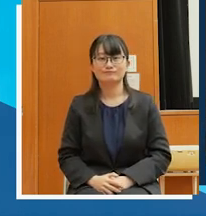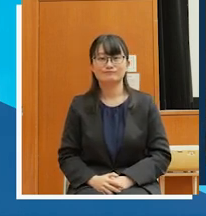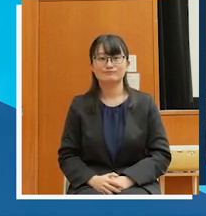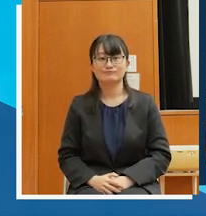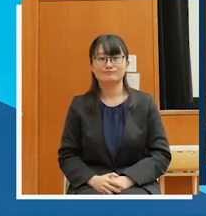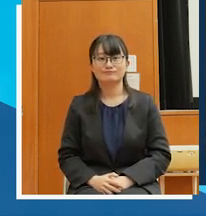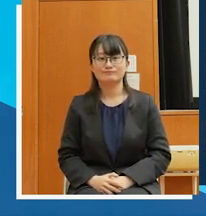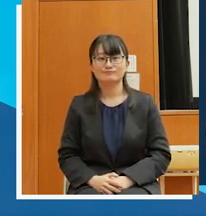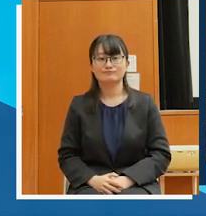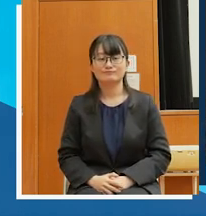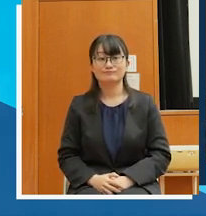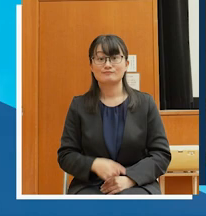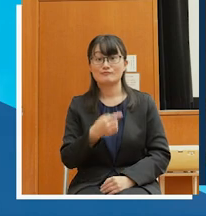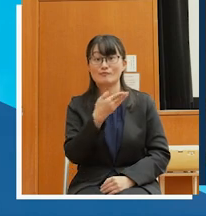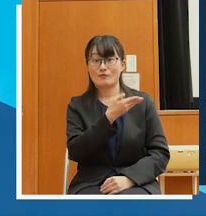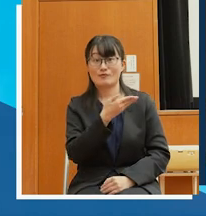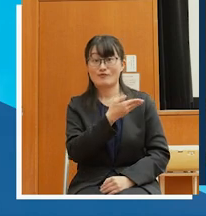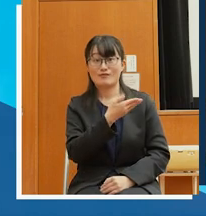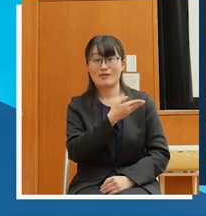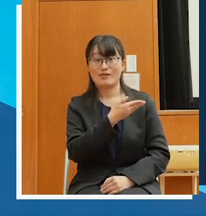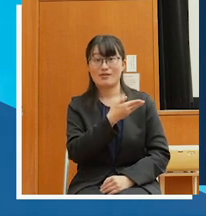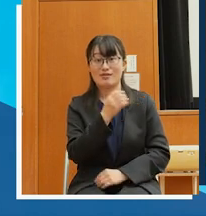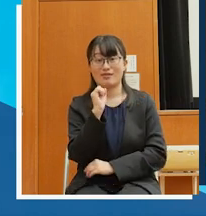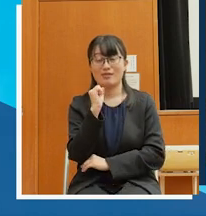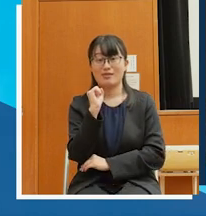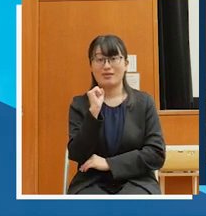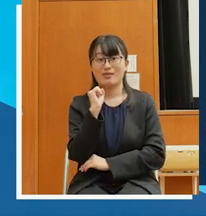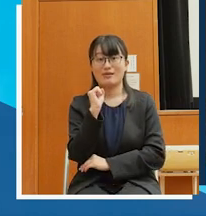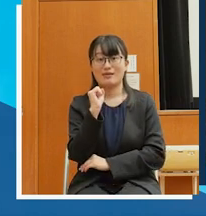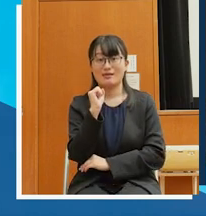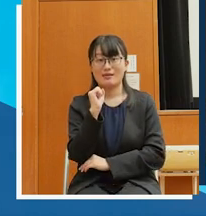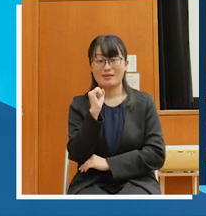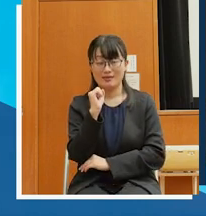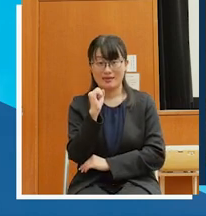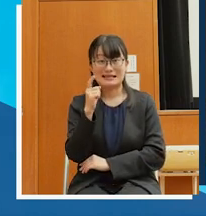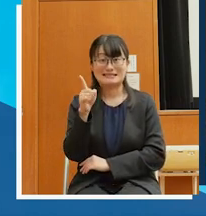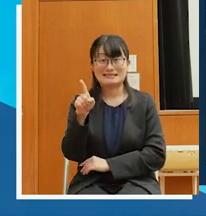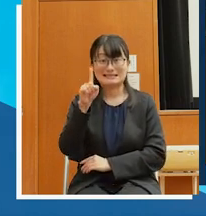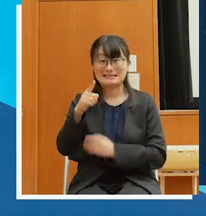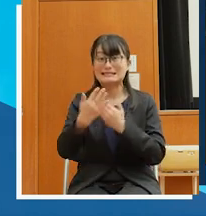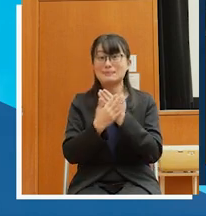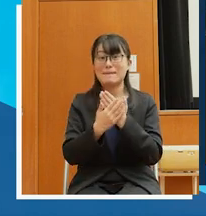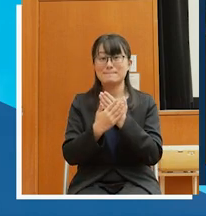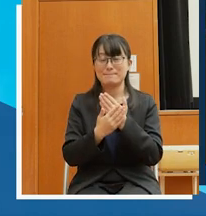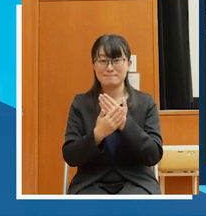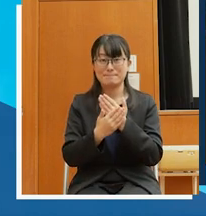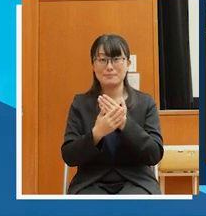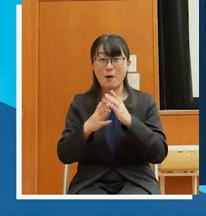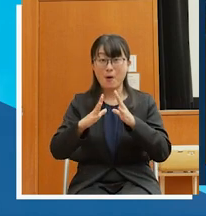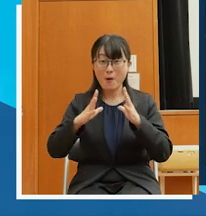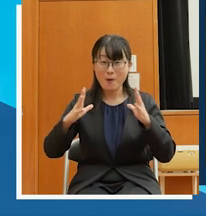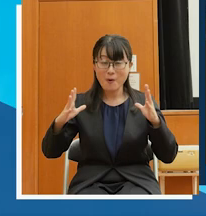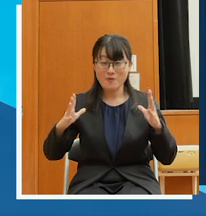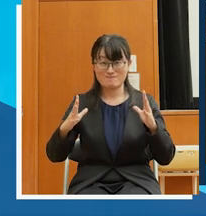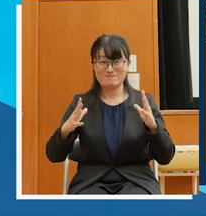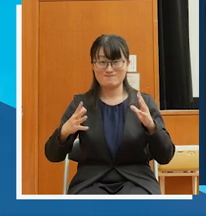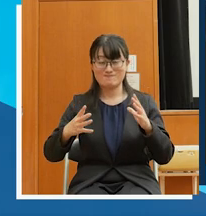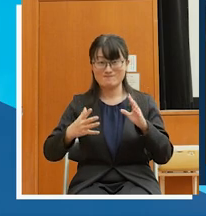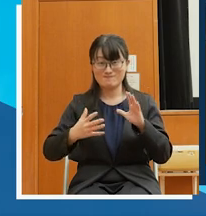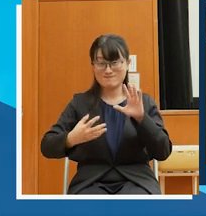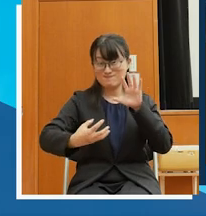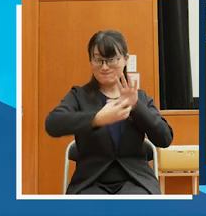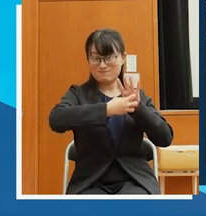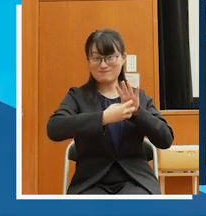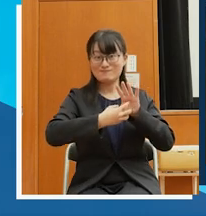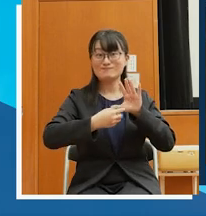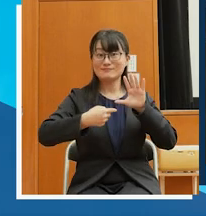ましょうこれが琉球神法のえ第1面ですこういう風に大きく掲載されて